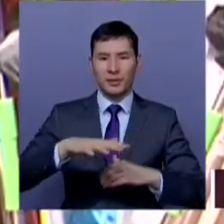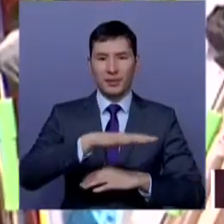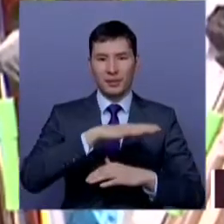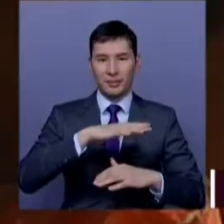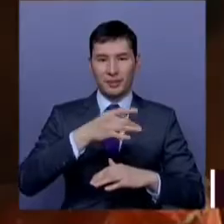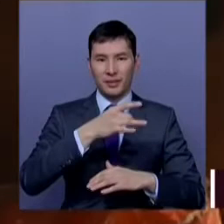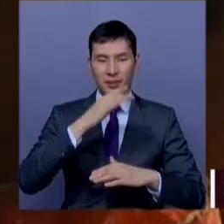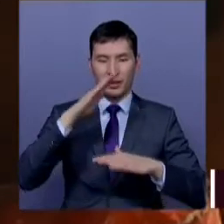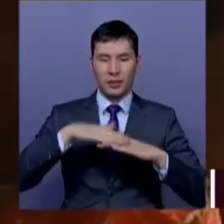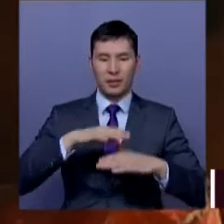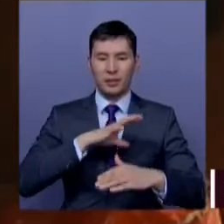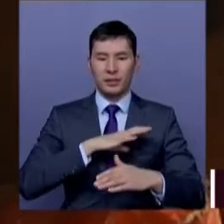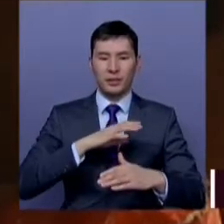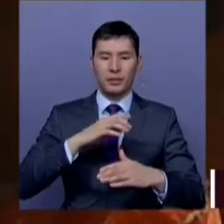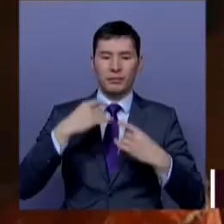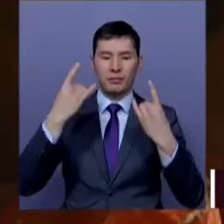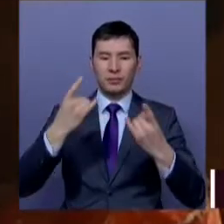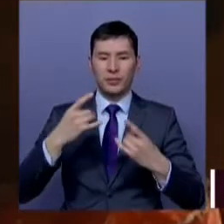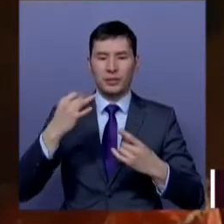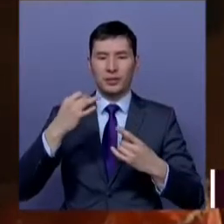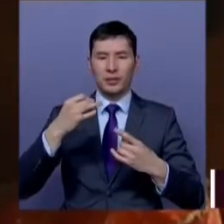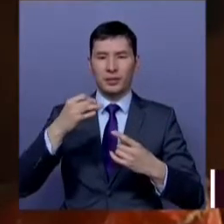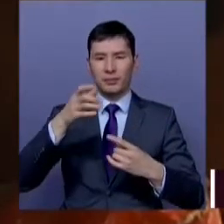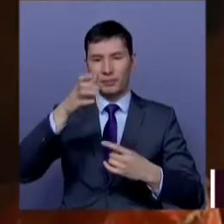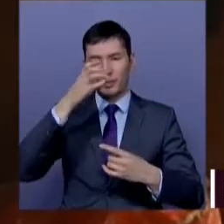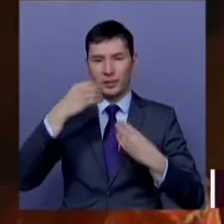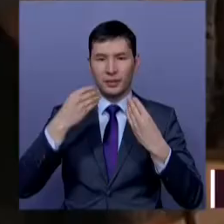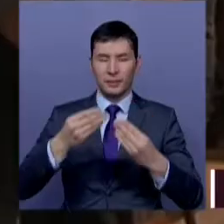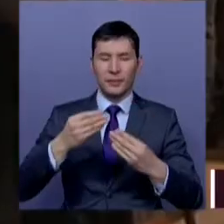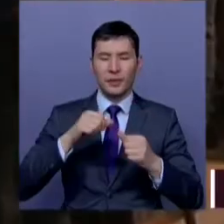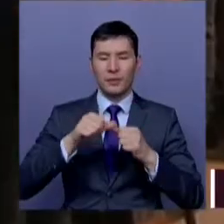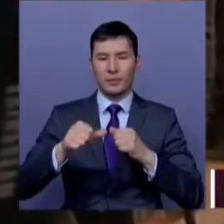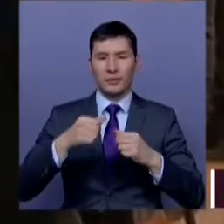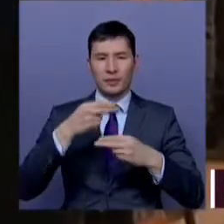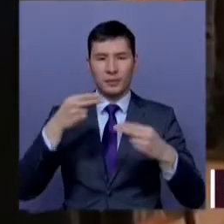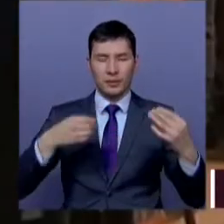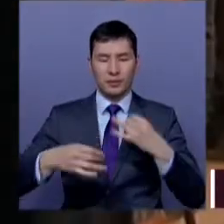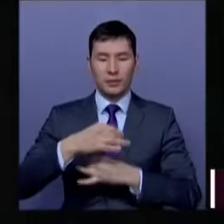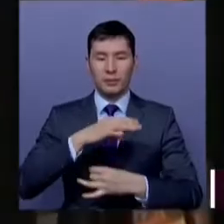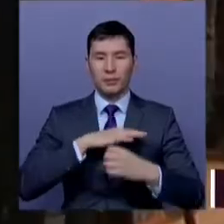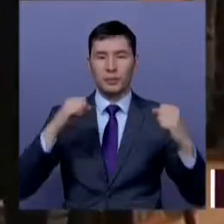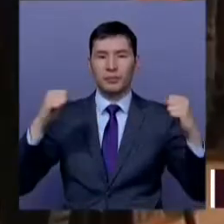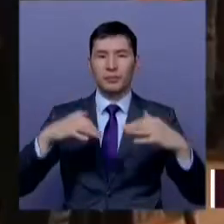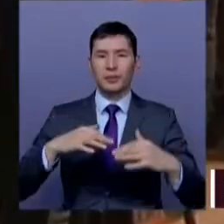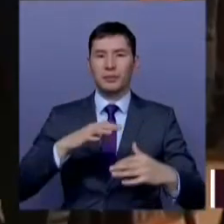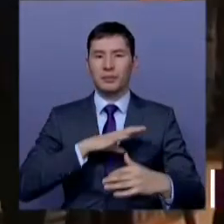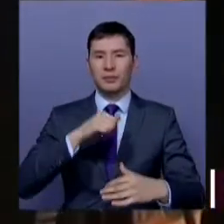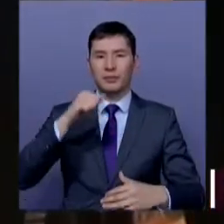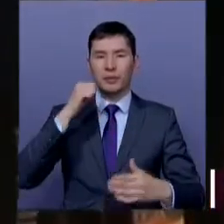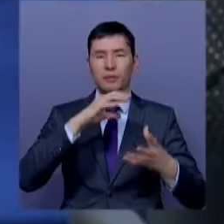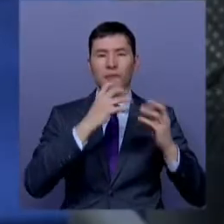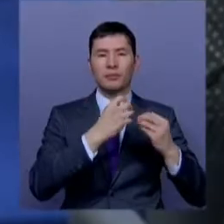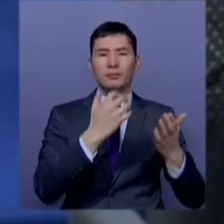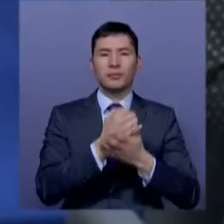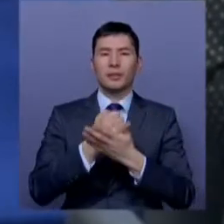өнеркәсіп, қоғамдық көлік, абаттандыру, білім және денсаулық салаларына ерекше тоқталып өтті. Жиын барысында сондай-ақ былтырғы жетістіктер